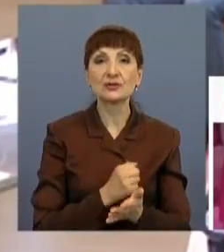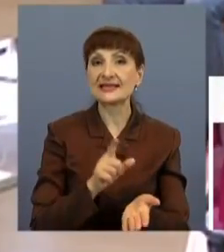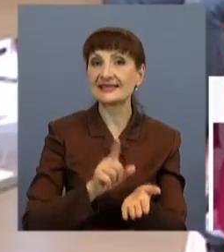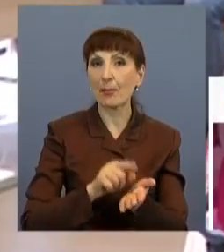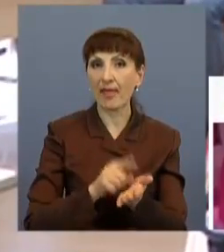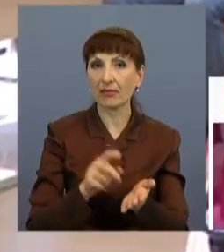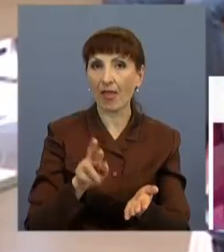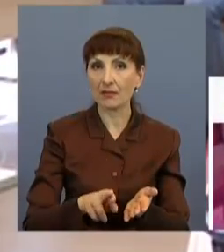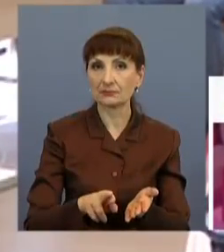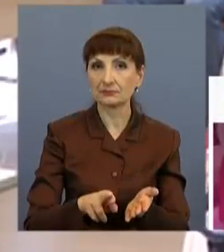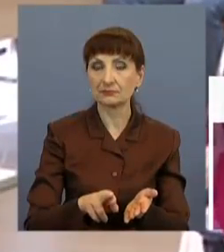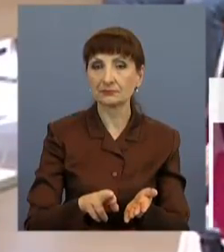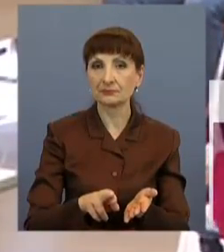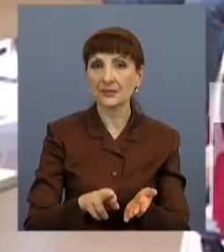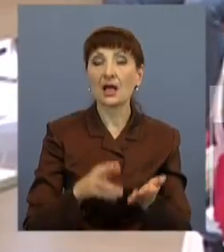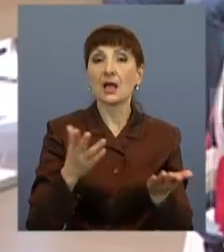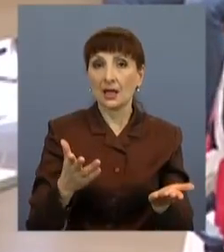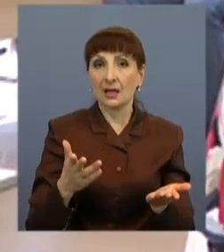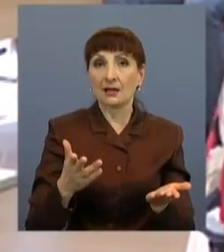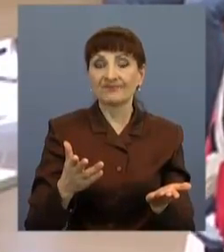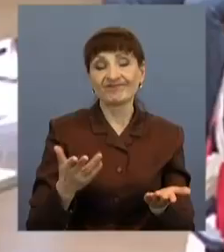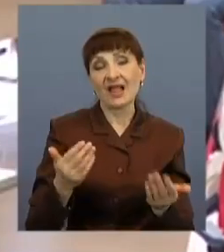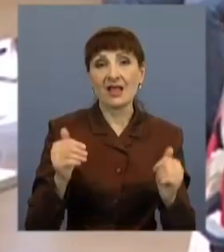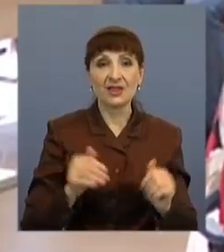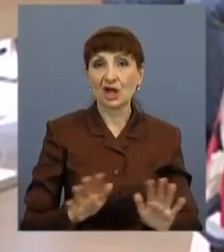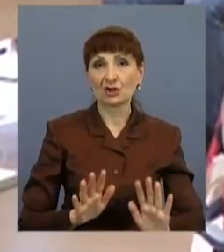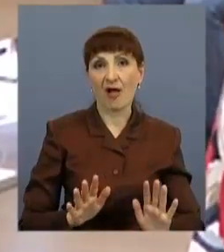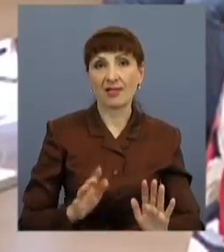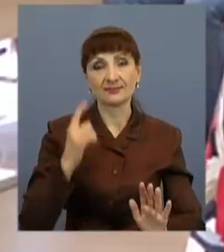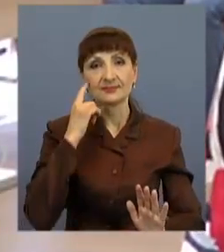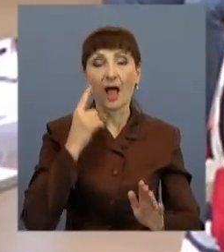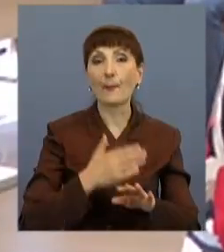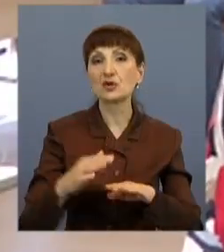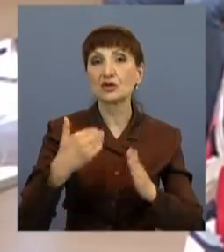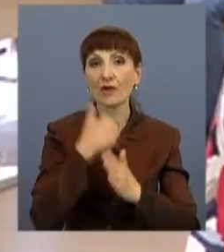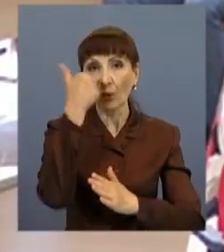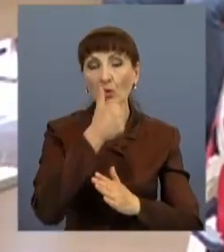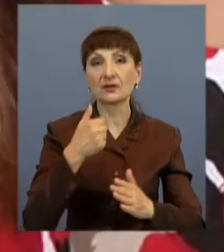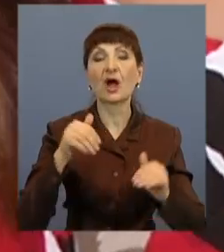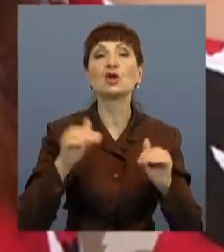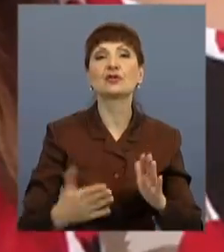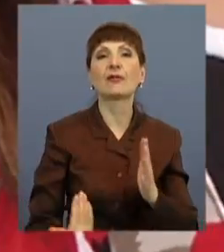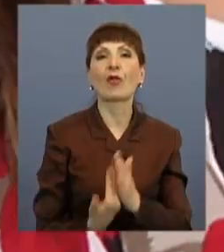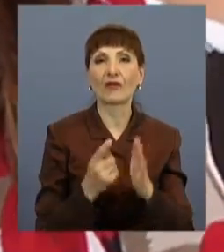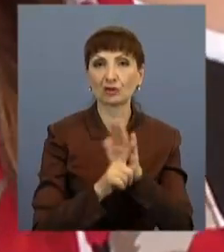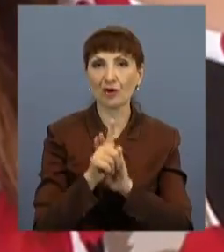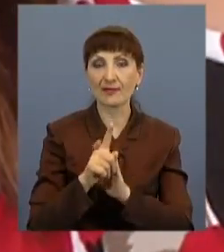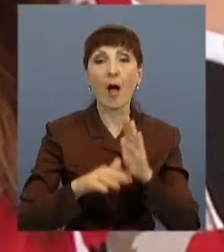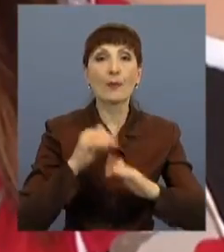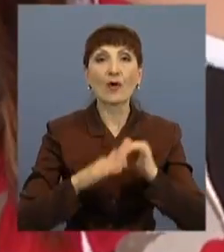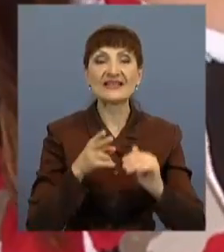стипендию. Вот. И как-то не решалась, а после Нового года решила начать новую жизнь. Профессию я свою